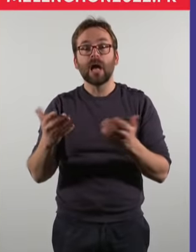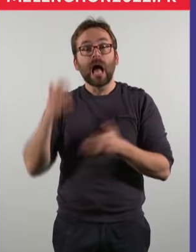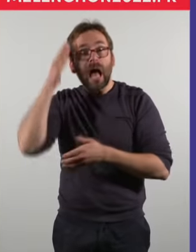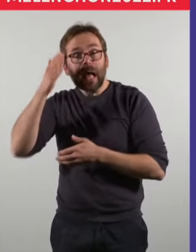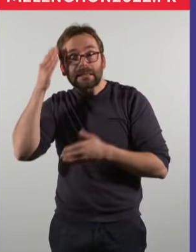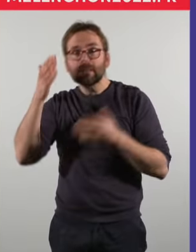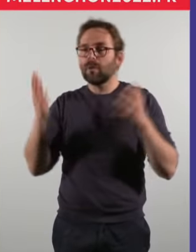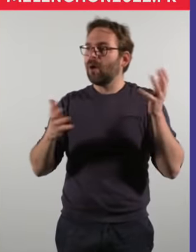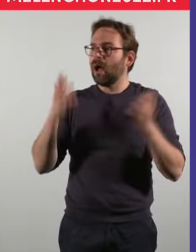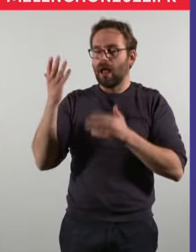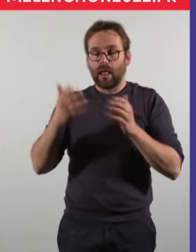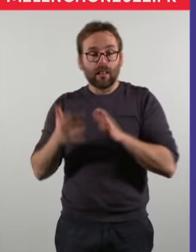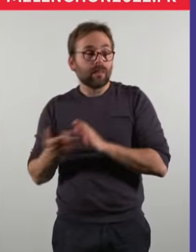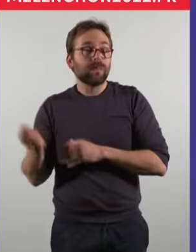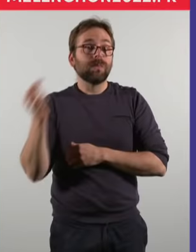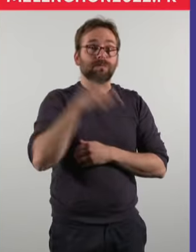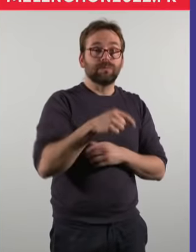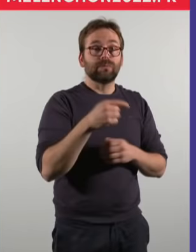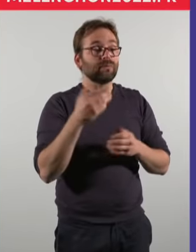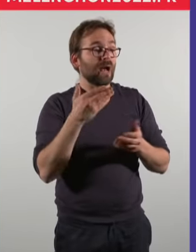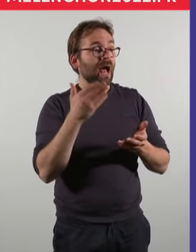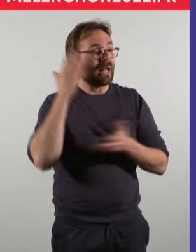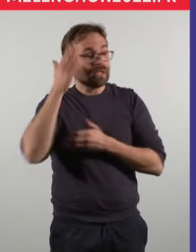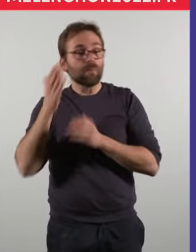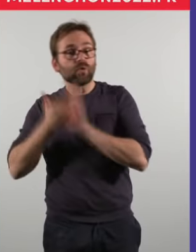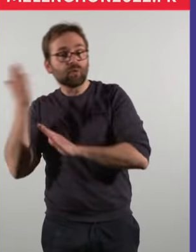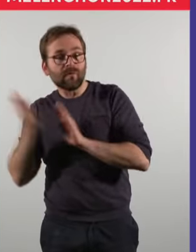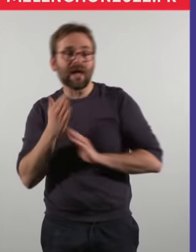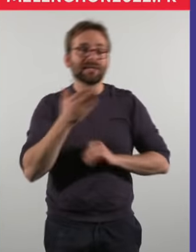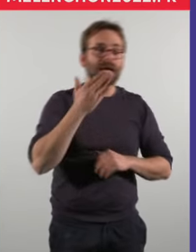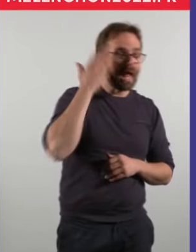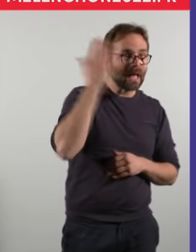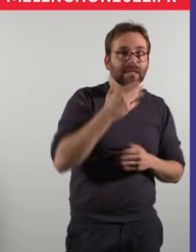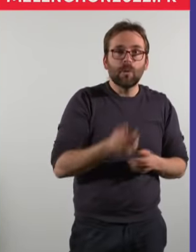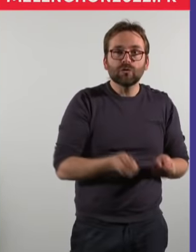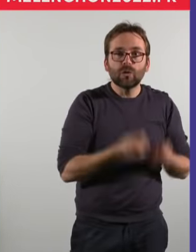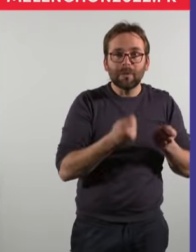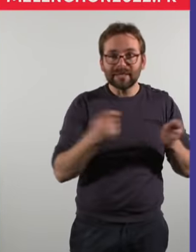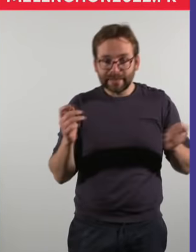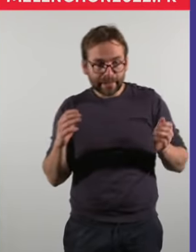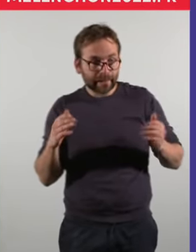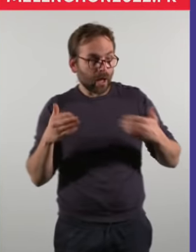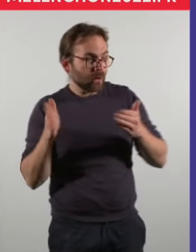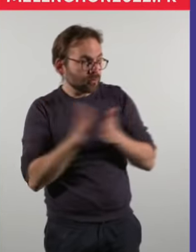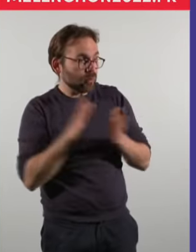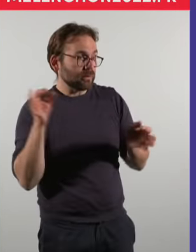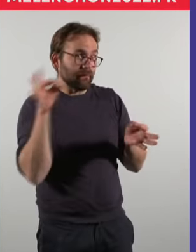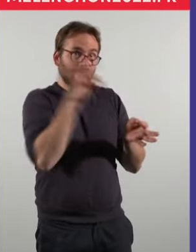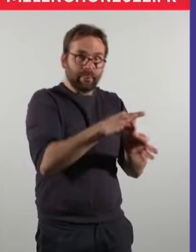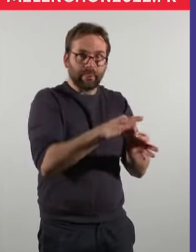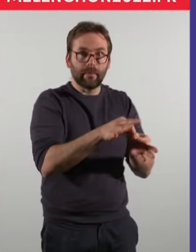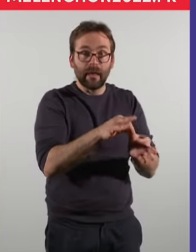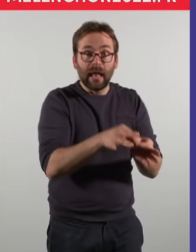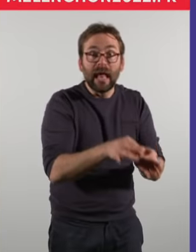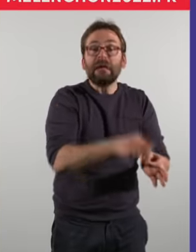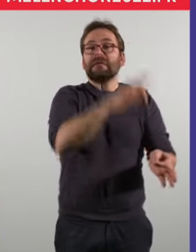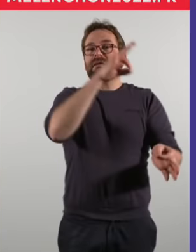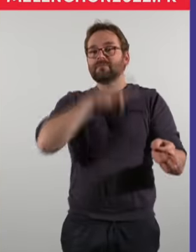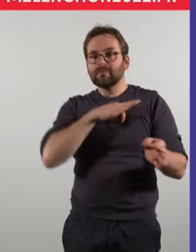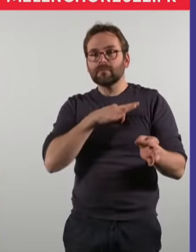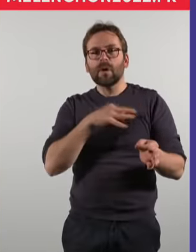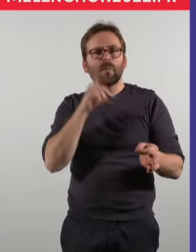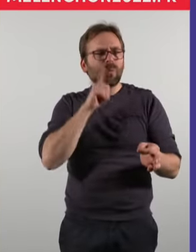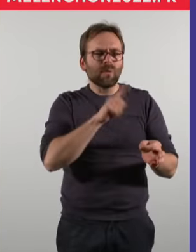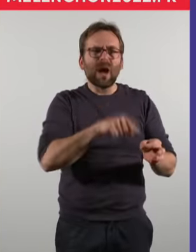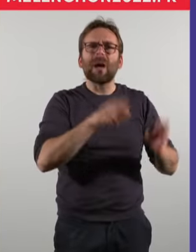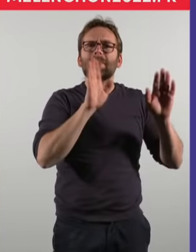animaux sauvages contaminent les animaux domestiques, et les animaux domestiques, les êtres humains, après avoir été